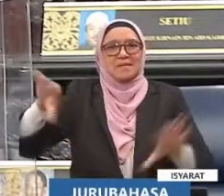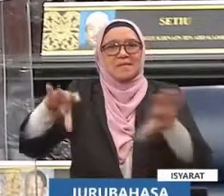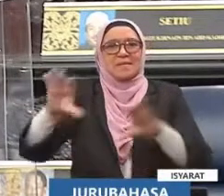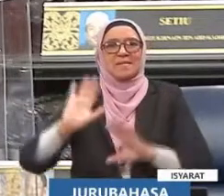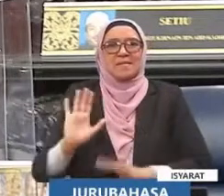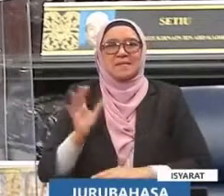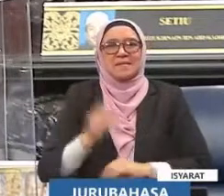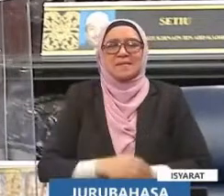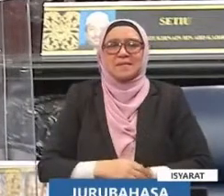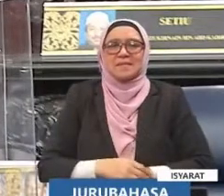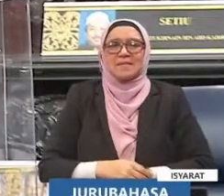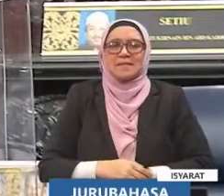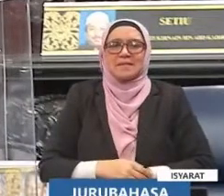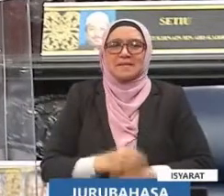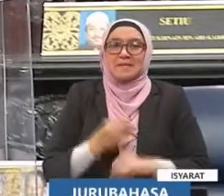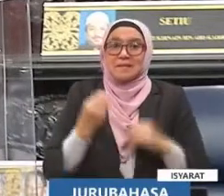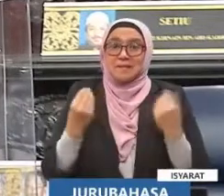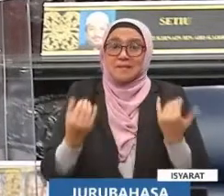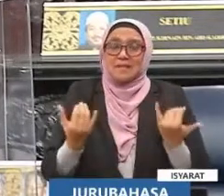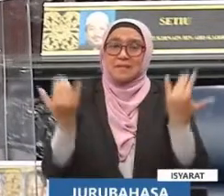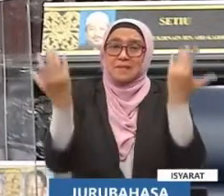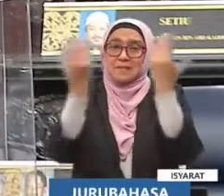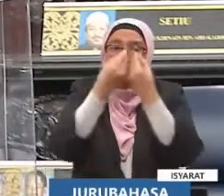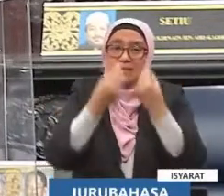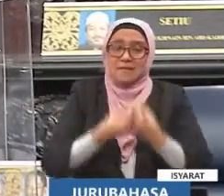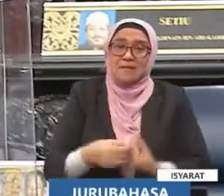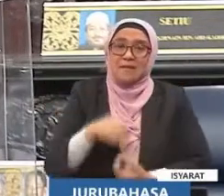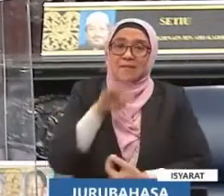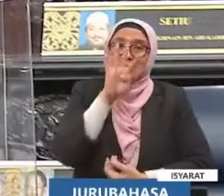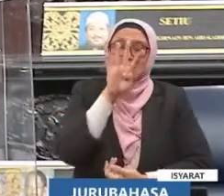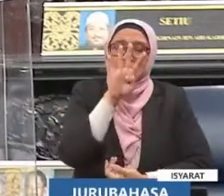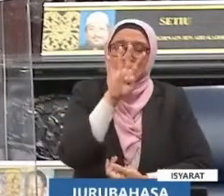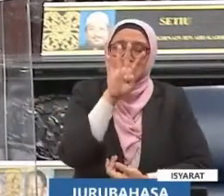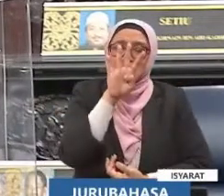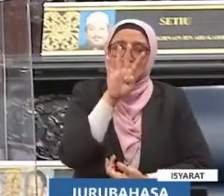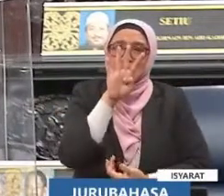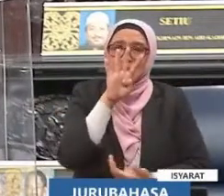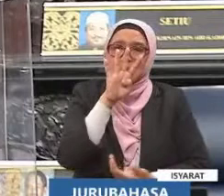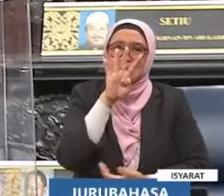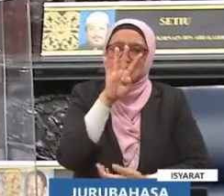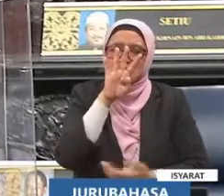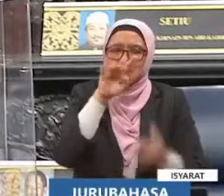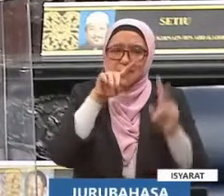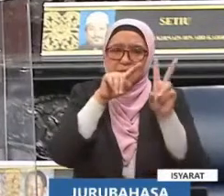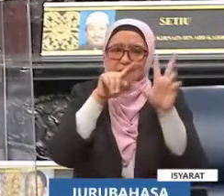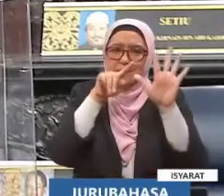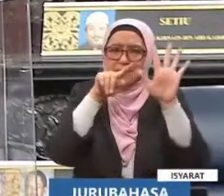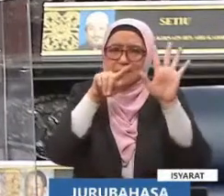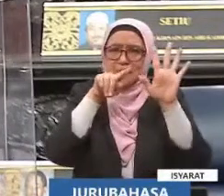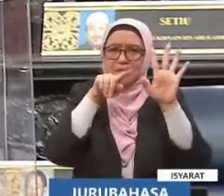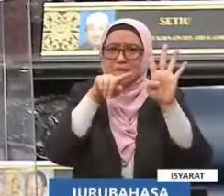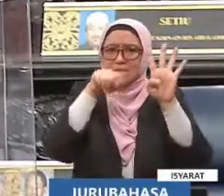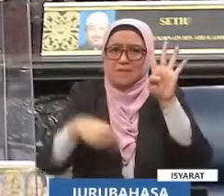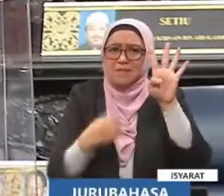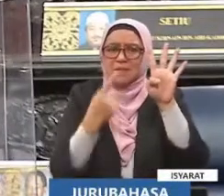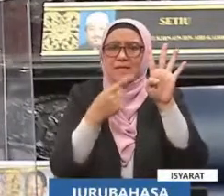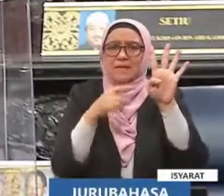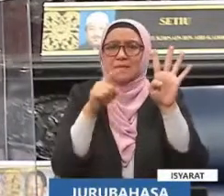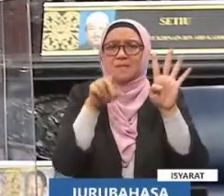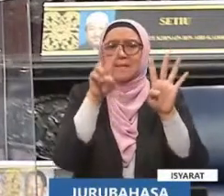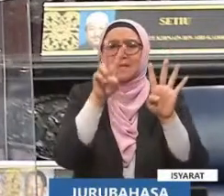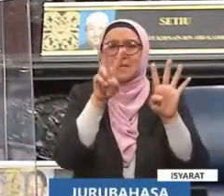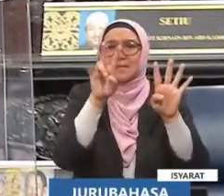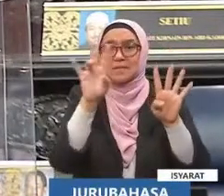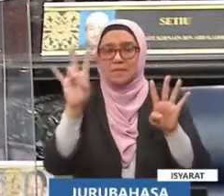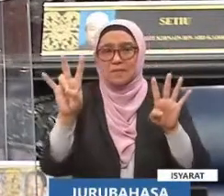seramai 4027 murid coba lumayan format Ya ramai 4027 murid telah mendapat